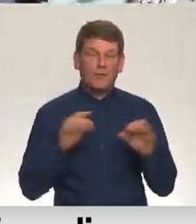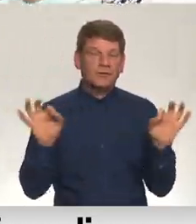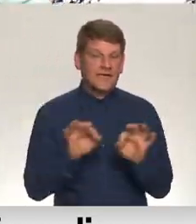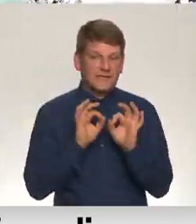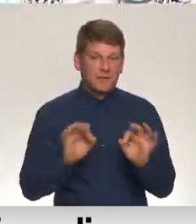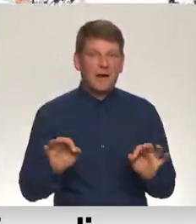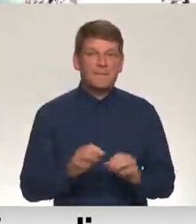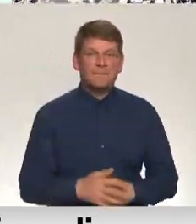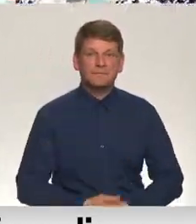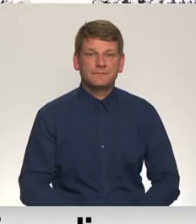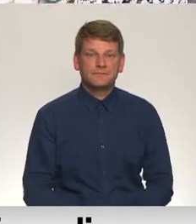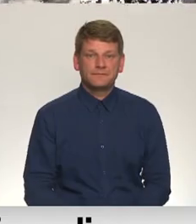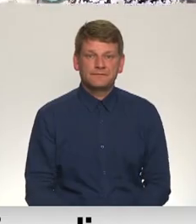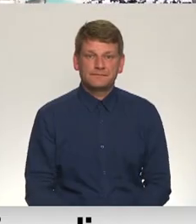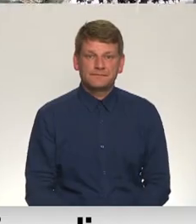dziesmām.